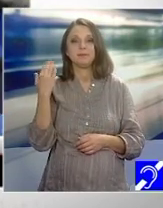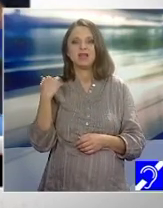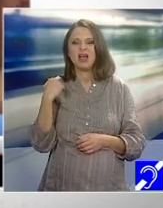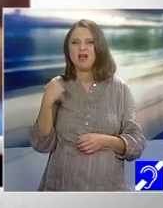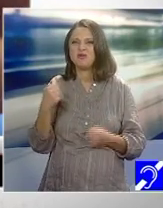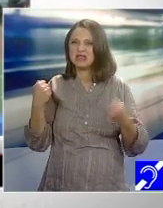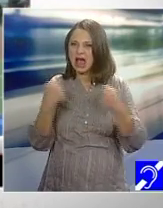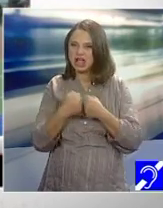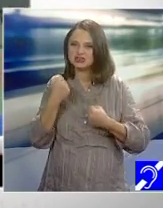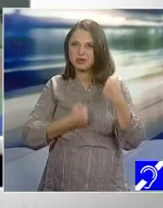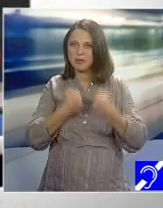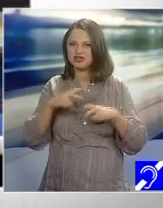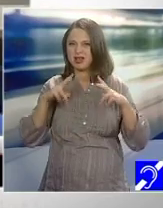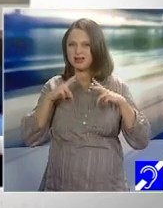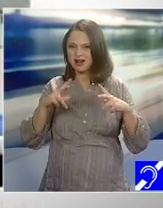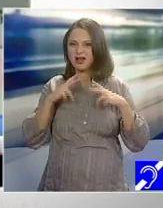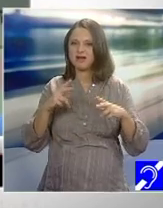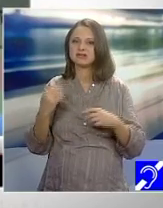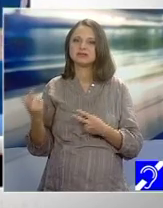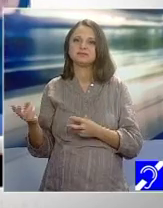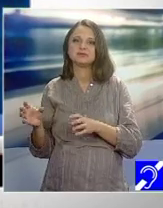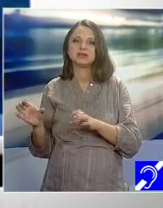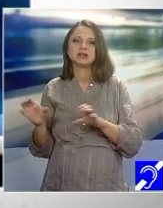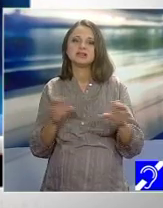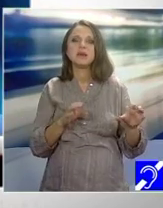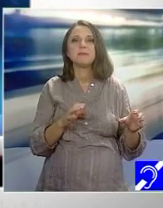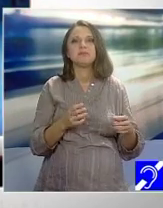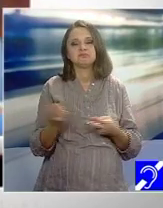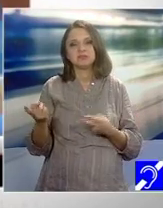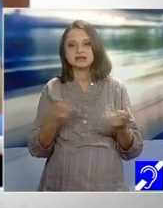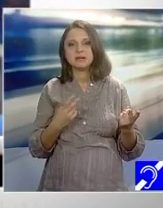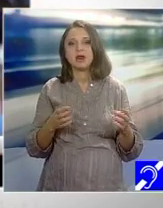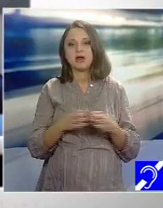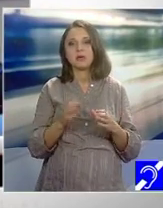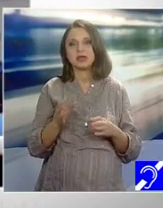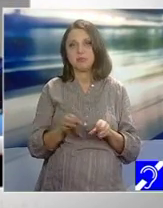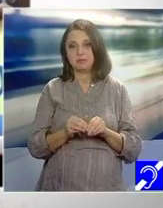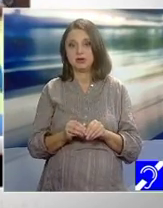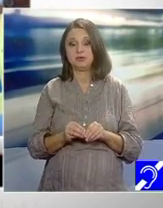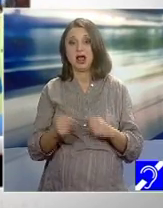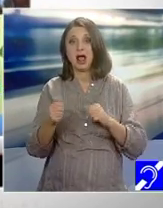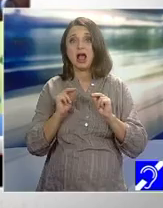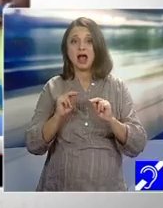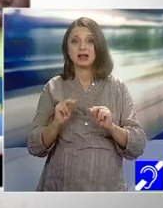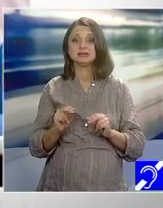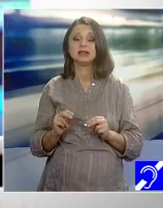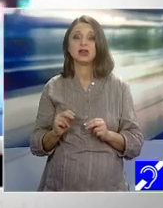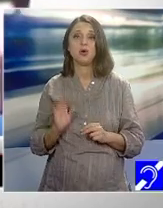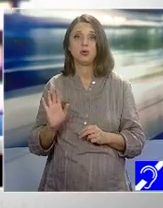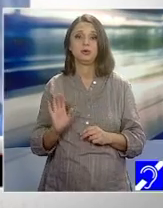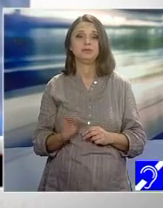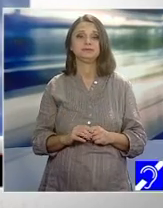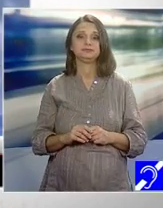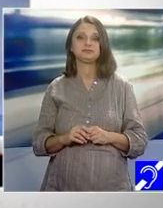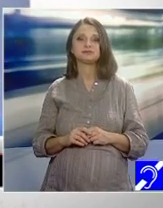teribil accident rutier în timpul unei deplasări cu echipa Gior, la care era legitimată. Antrenorul, dar și managerul formației maghiare și-au